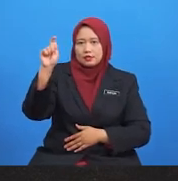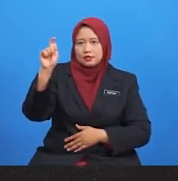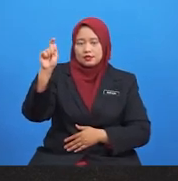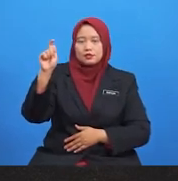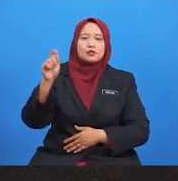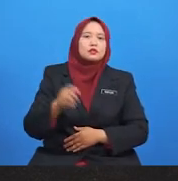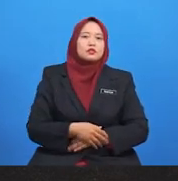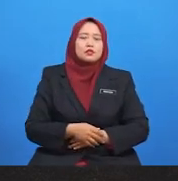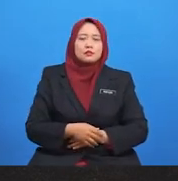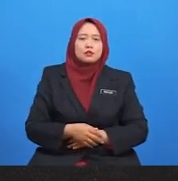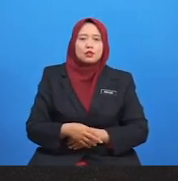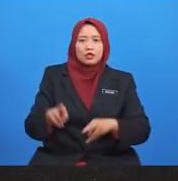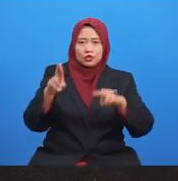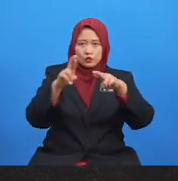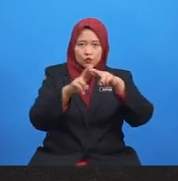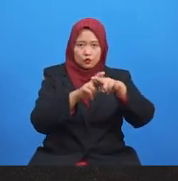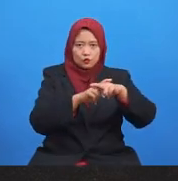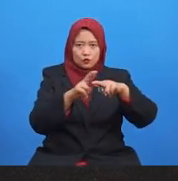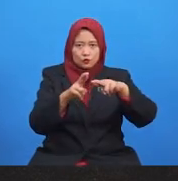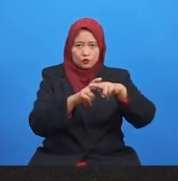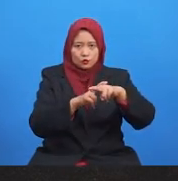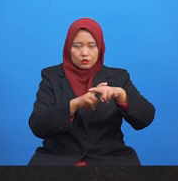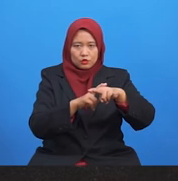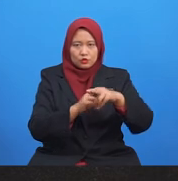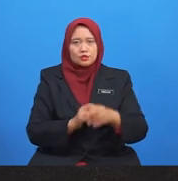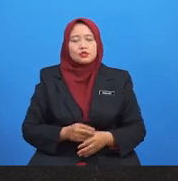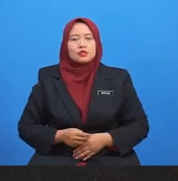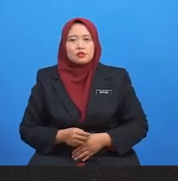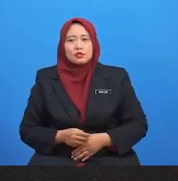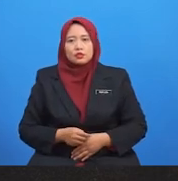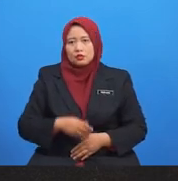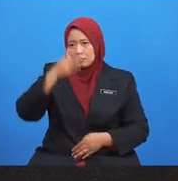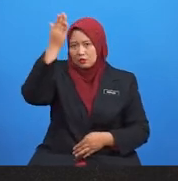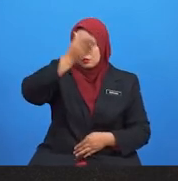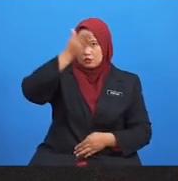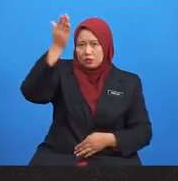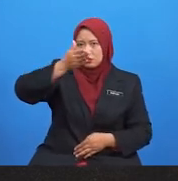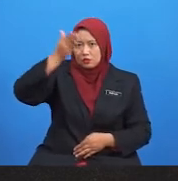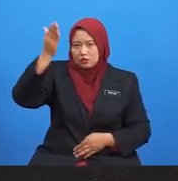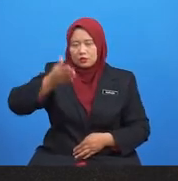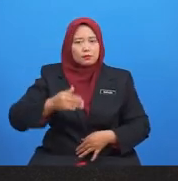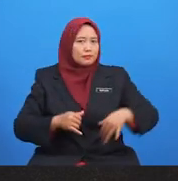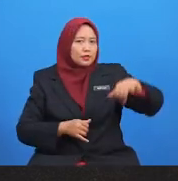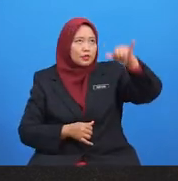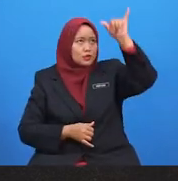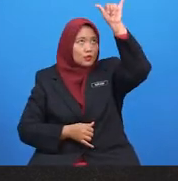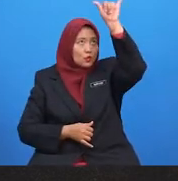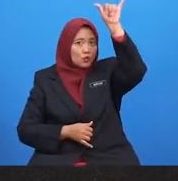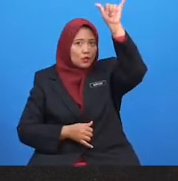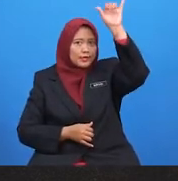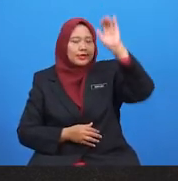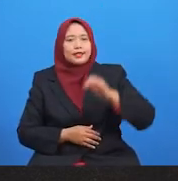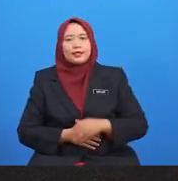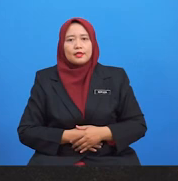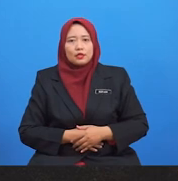Maka, kita perlu kamirkan terhadap Y. Oleh itu, fungsi yang kita bolehi